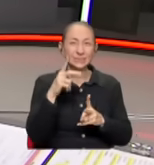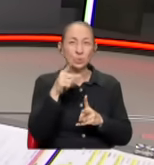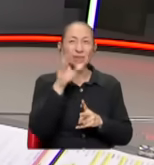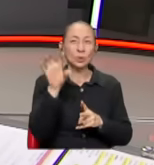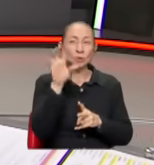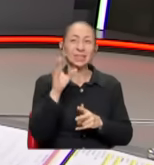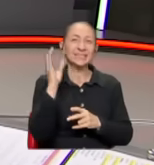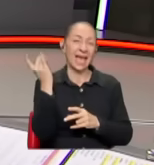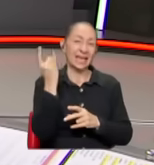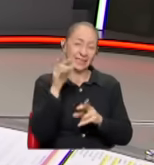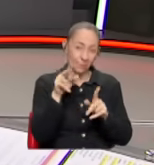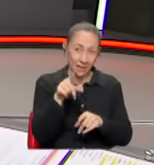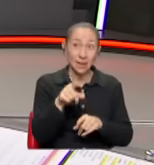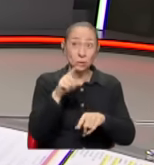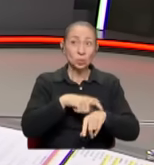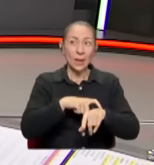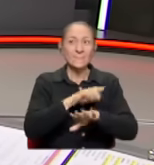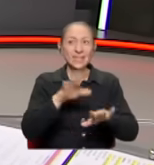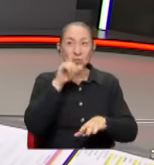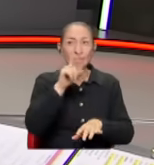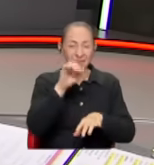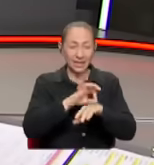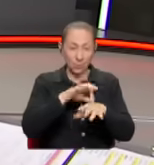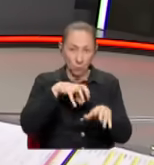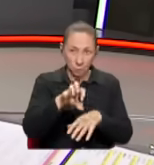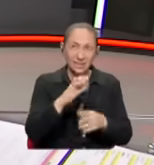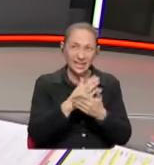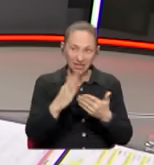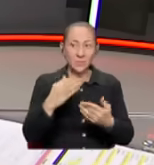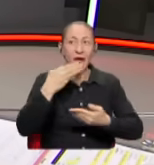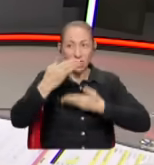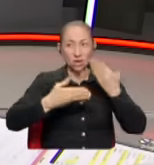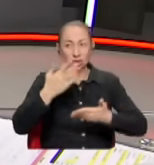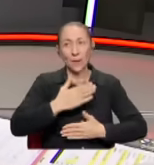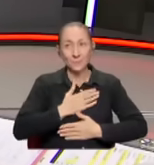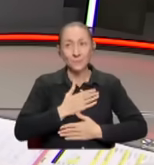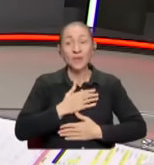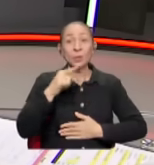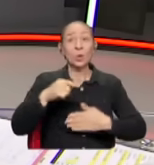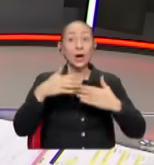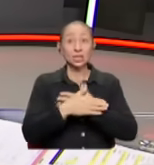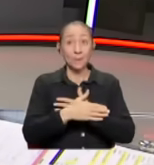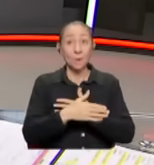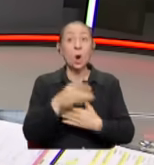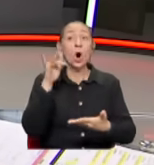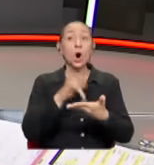bir turistik seyahat. Şimdi süremi bitirdiğim için bir dakika bölümünde devamını anlatacağım. Bu akşam